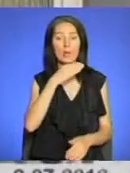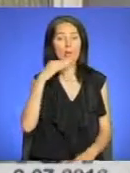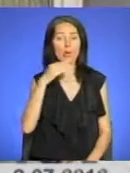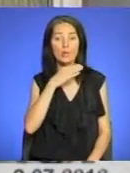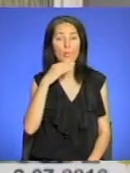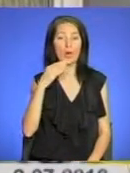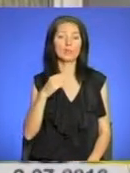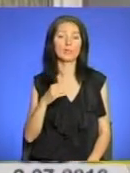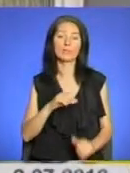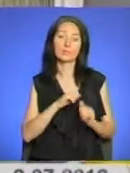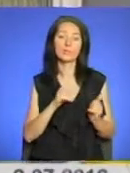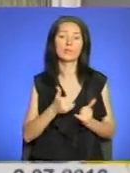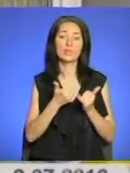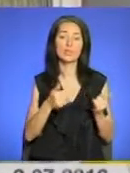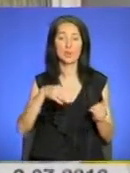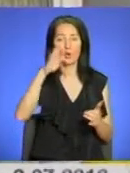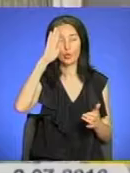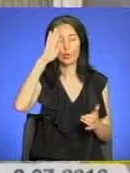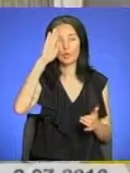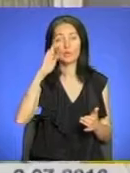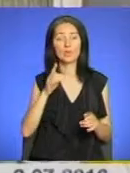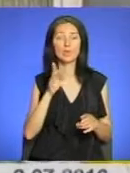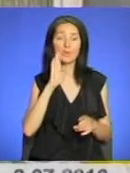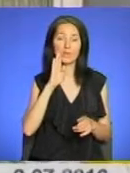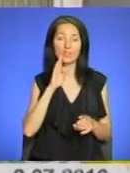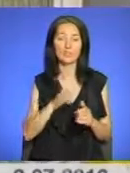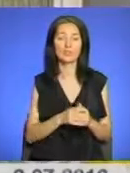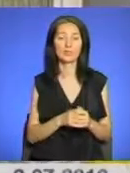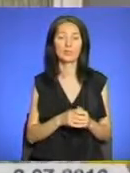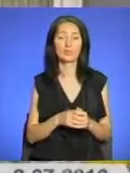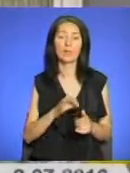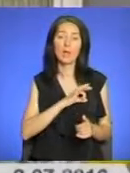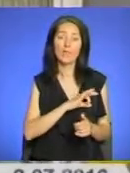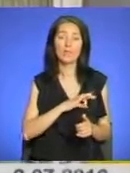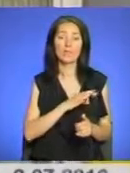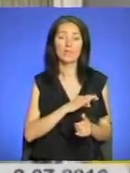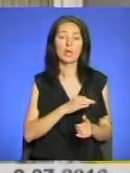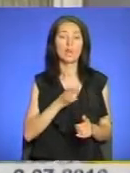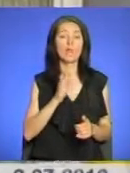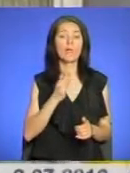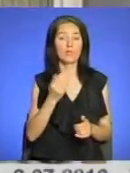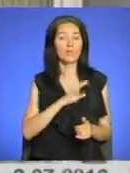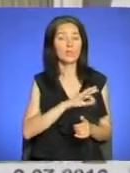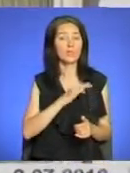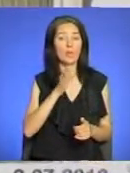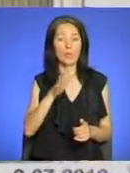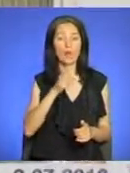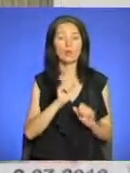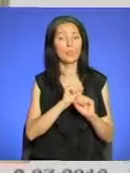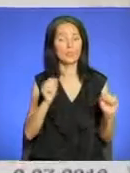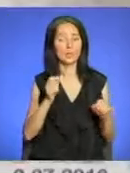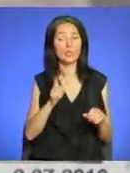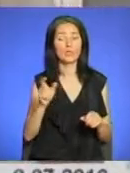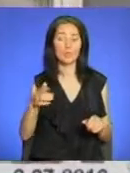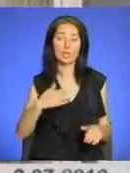багато-багато щирих хлопців і дівчат. Ви виховуєте багато патріотів і громадян